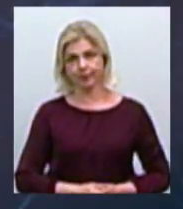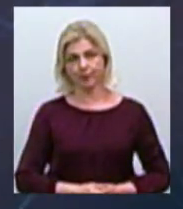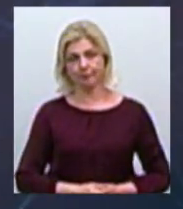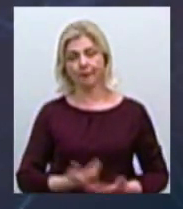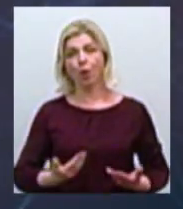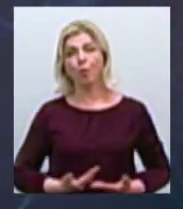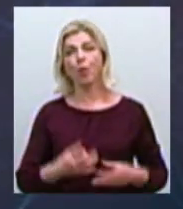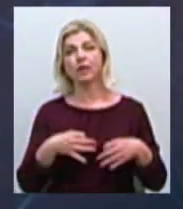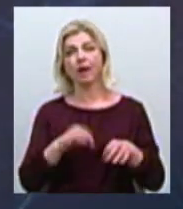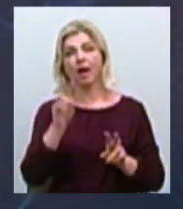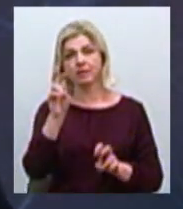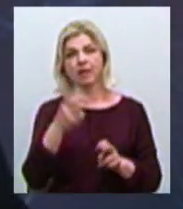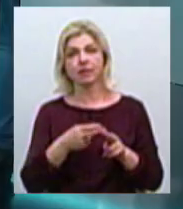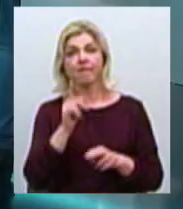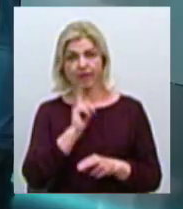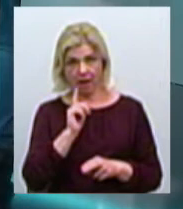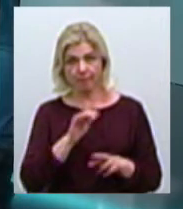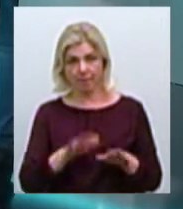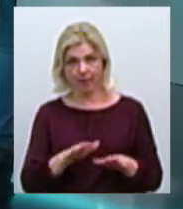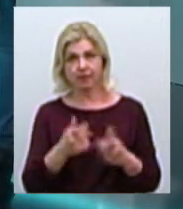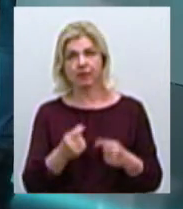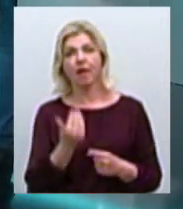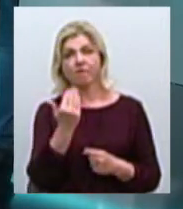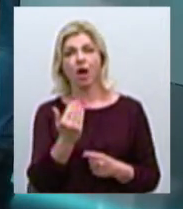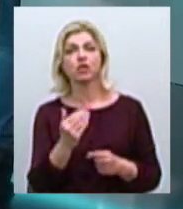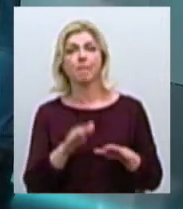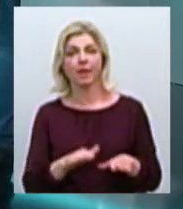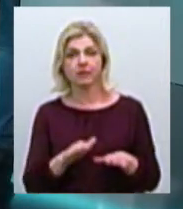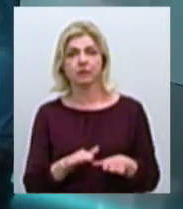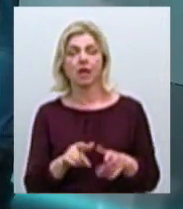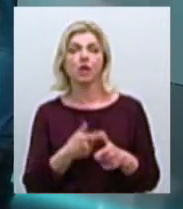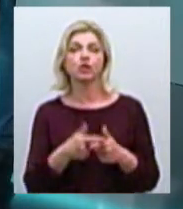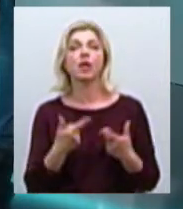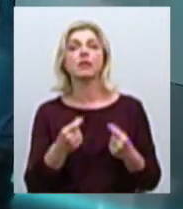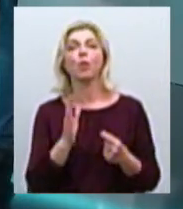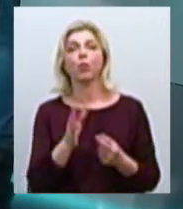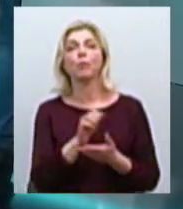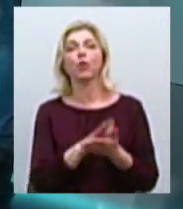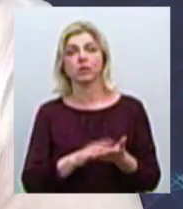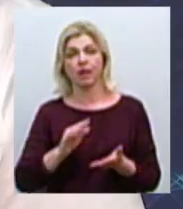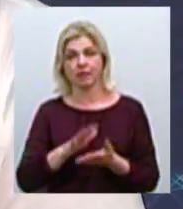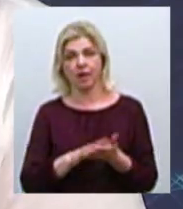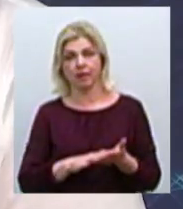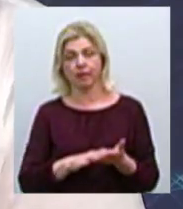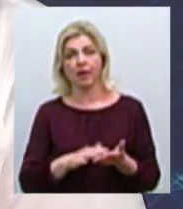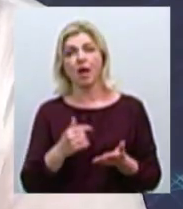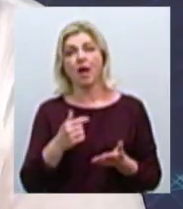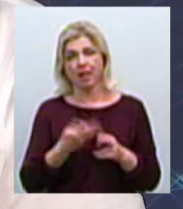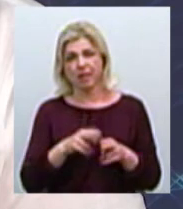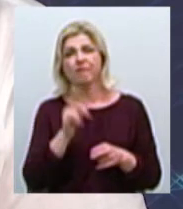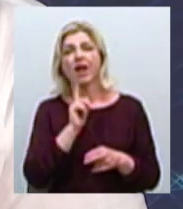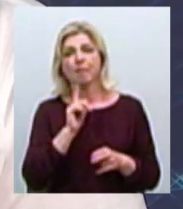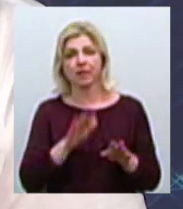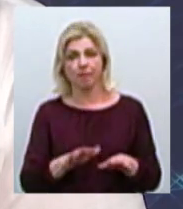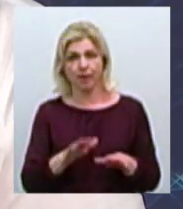Коммунтранс – это тимчасовое место для вашего предприятия? Да, это временное. Чи визначено, где вы працювати и так далее? Нет, это временное место, потому что у нас